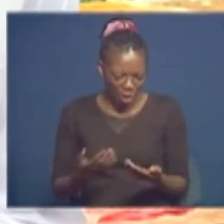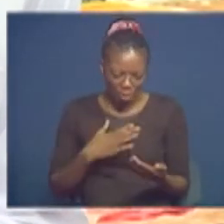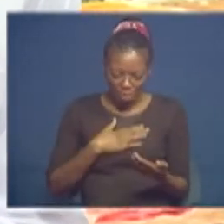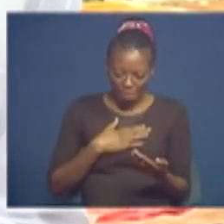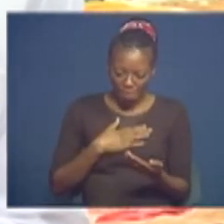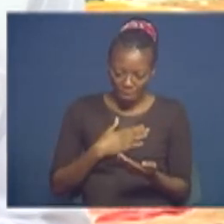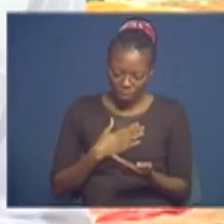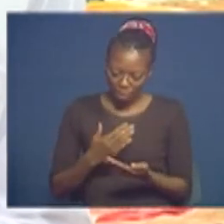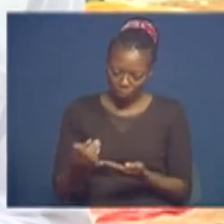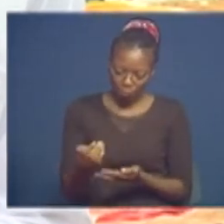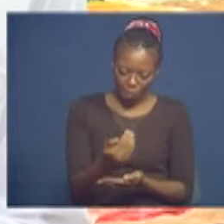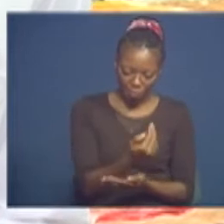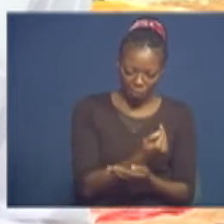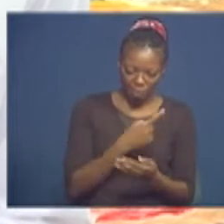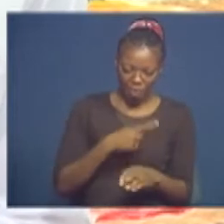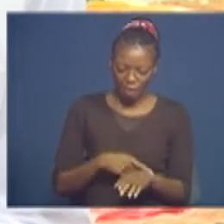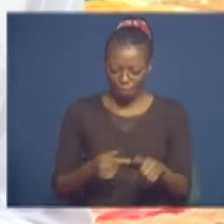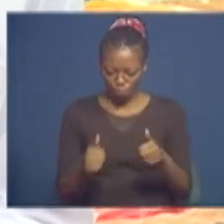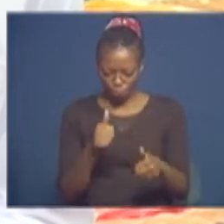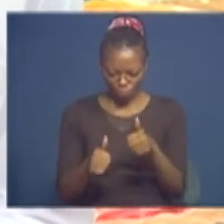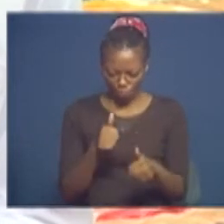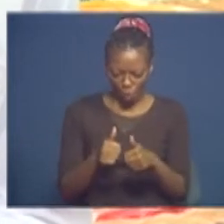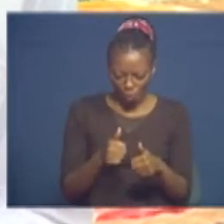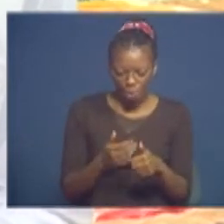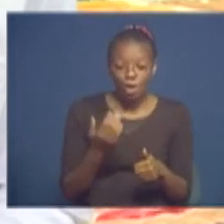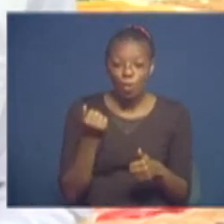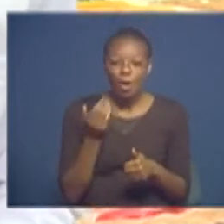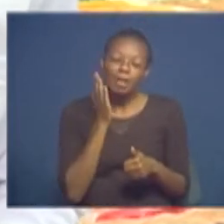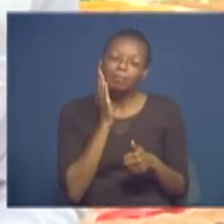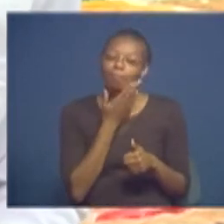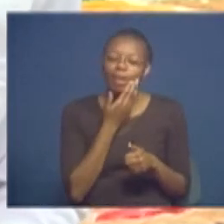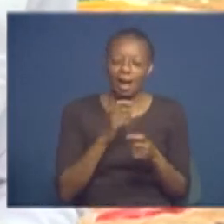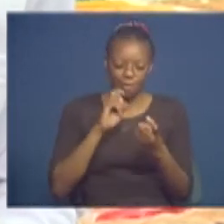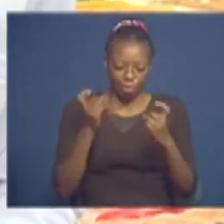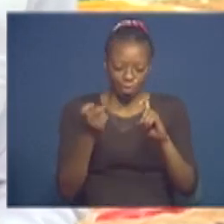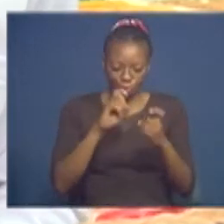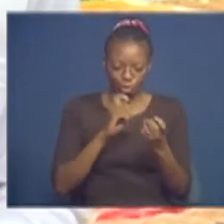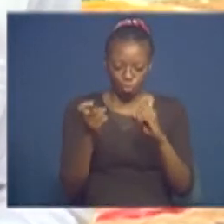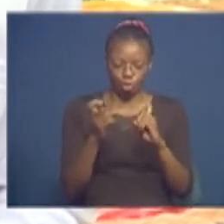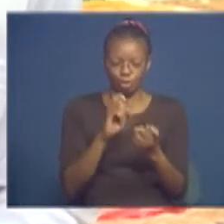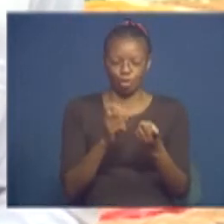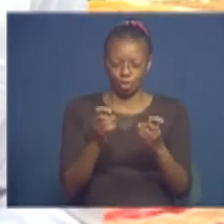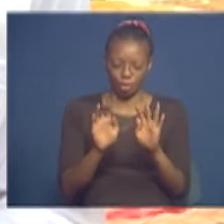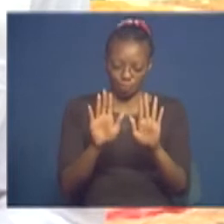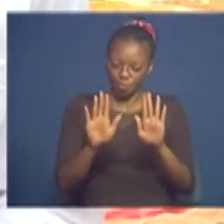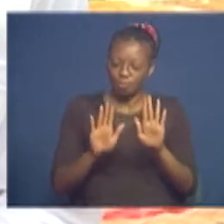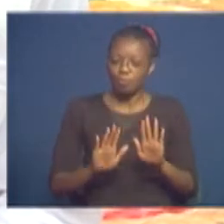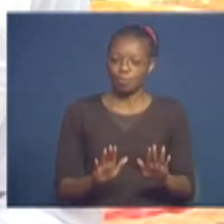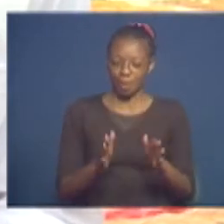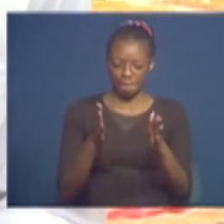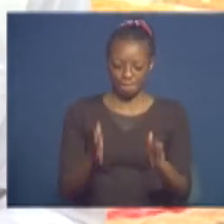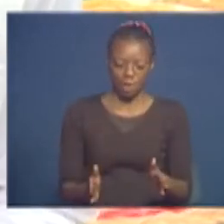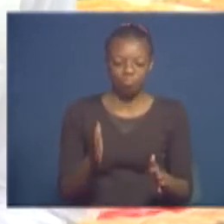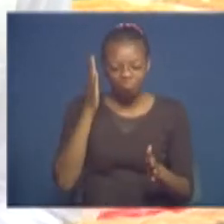kala ya manjano alafu ikuje kwa hii rangi ambayo mnaona hapa. Baada